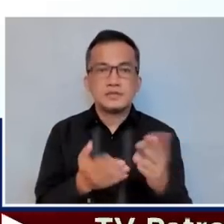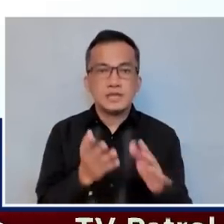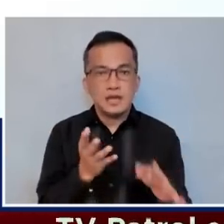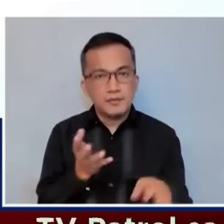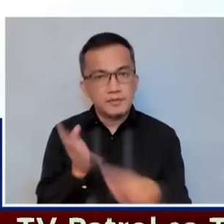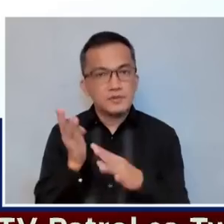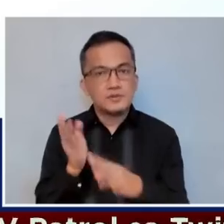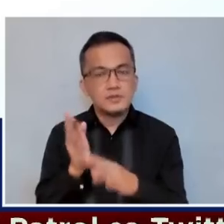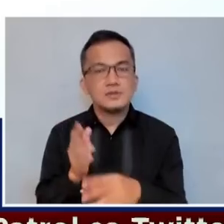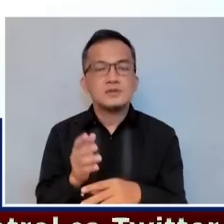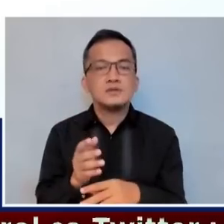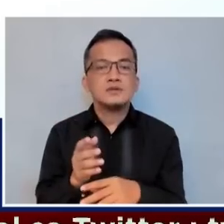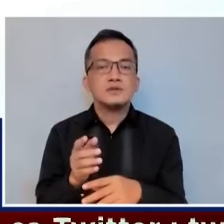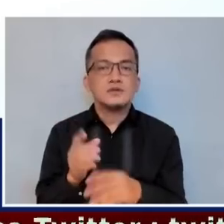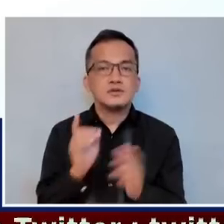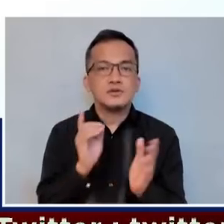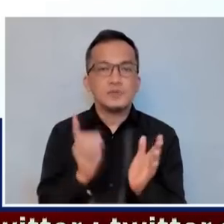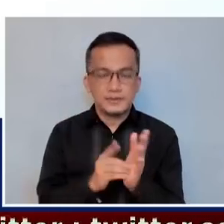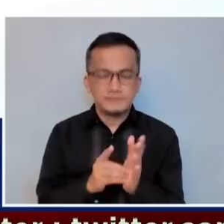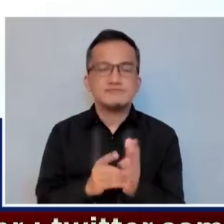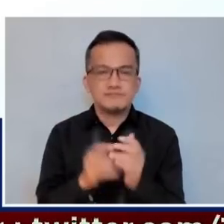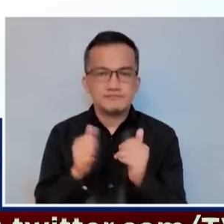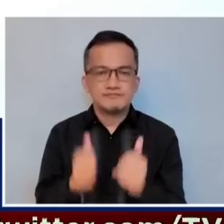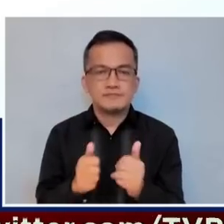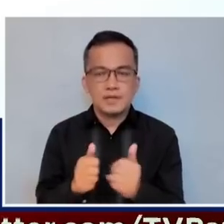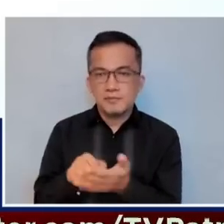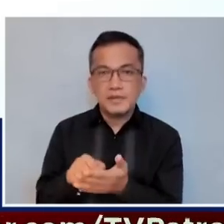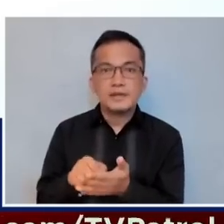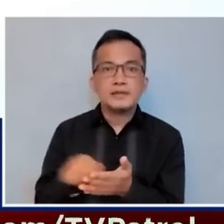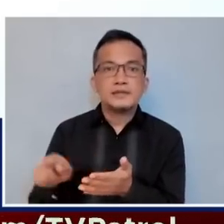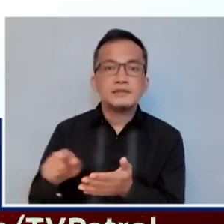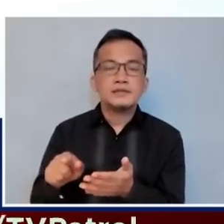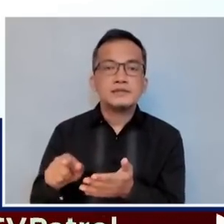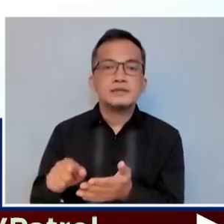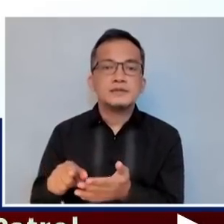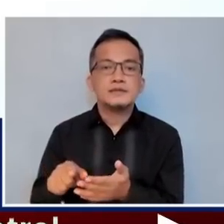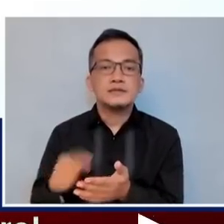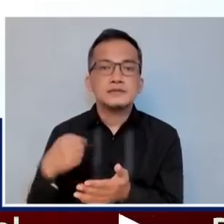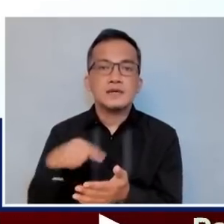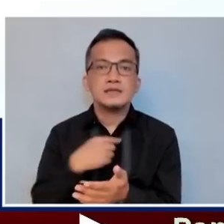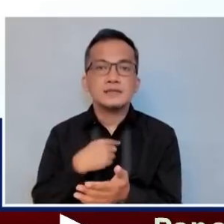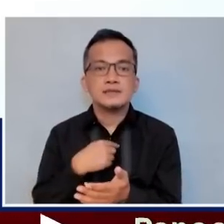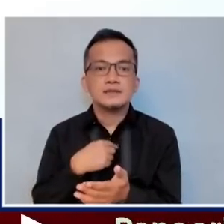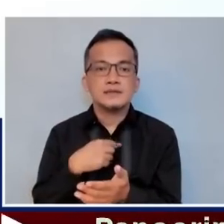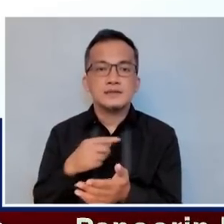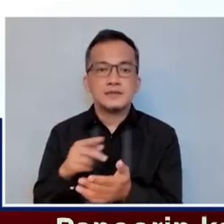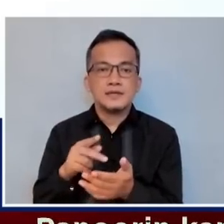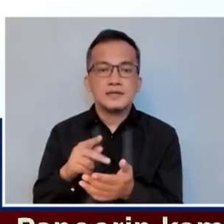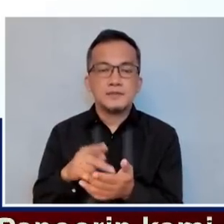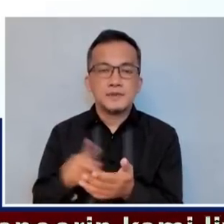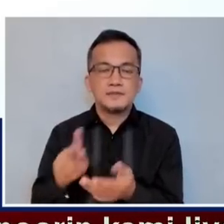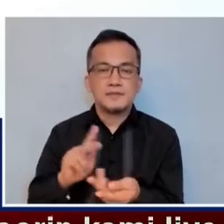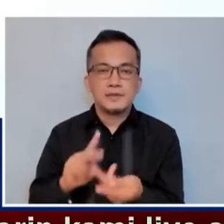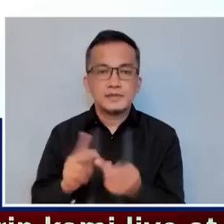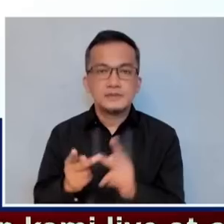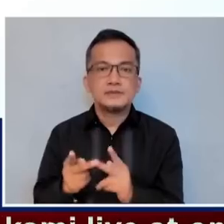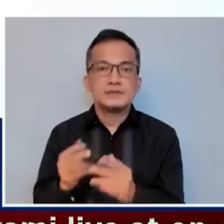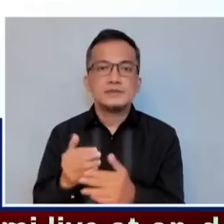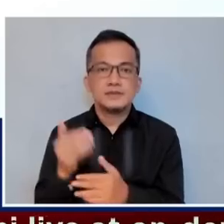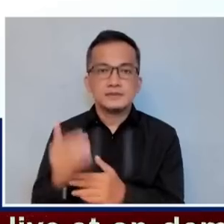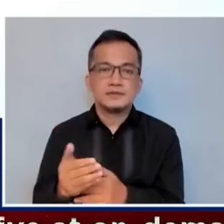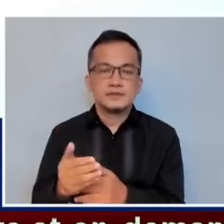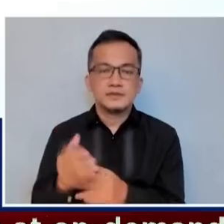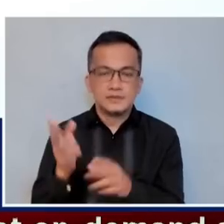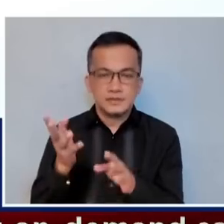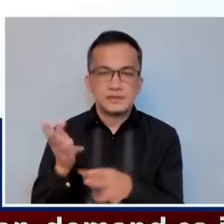yung kanilang mga documents. Bayaran ho nila on sa ating mga payment partners and then i-upload